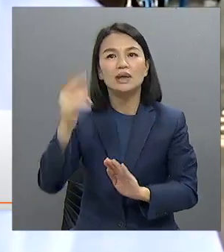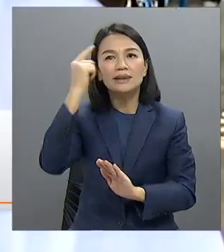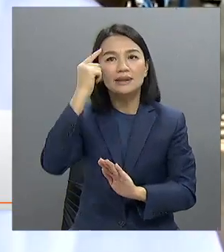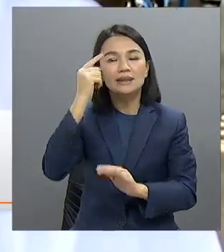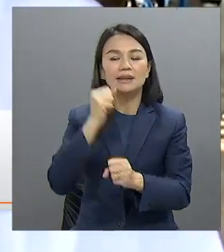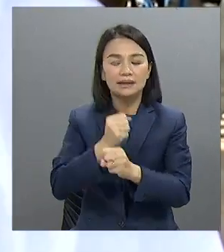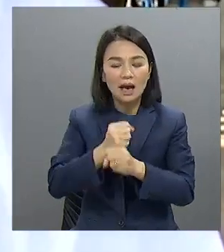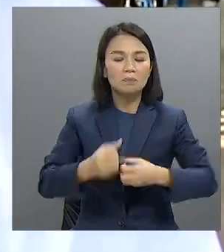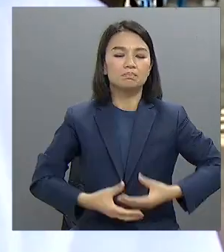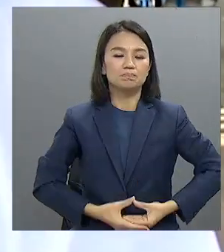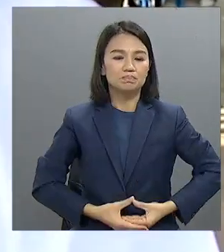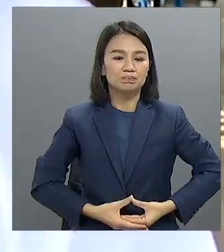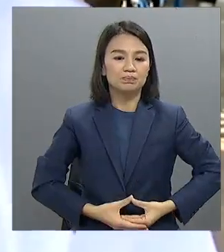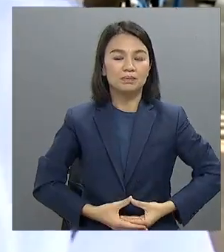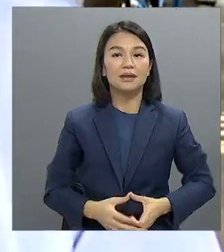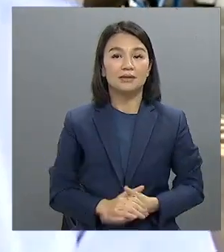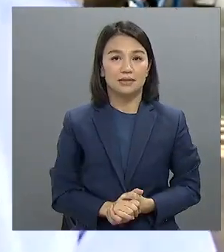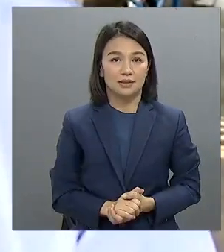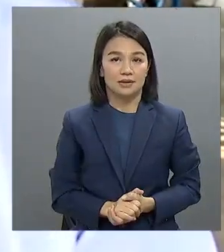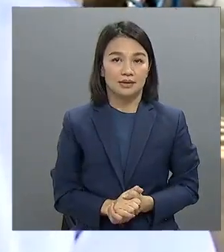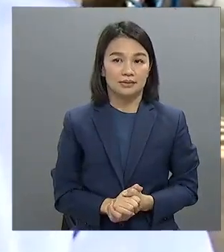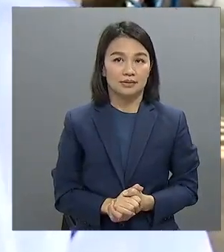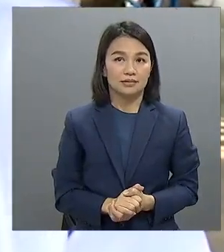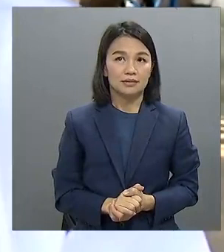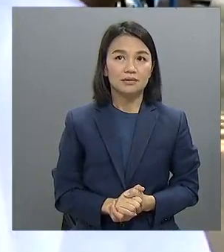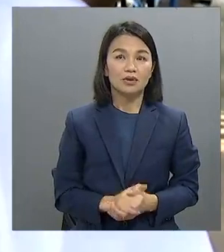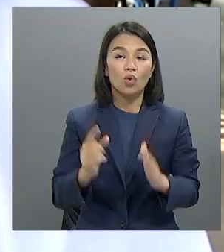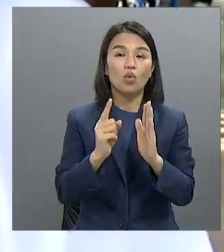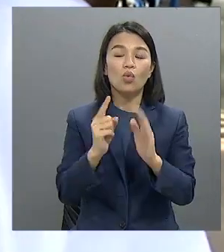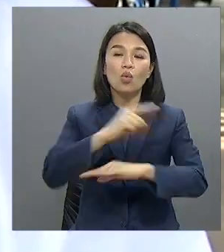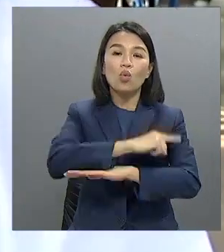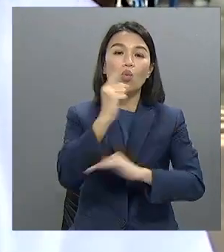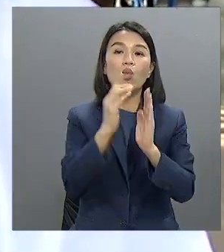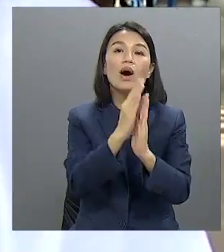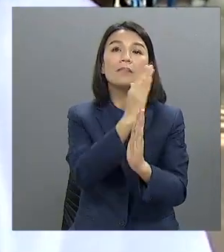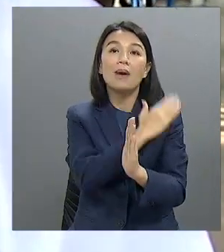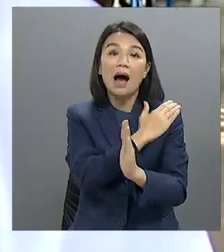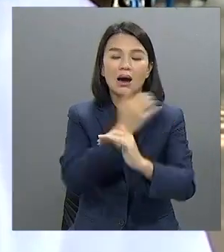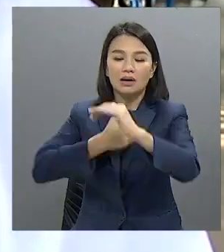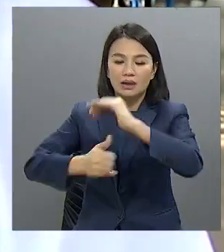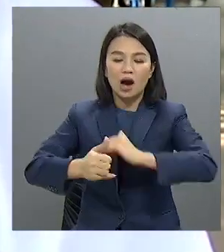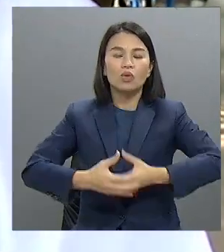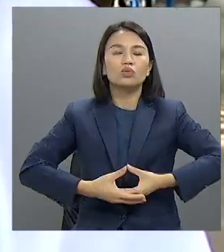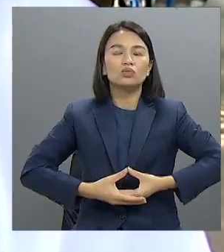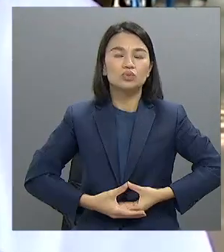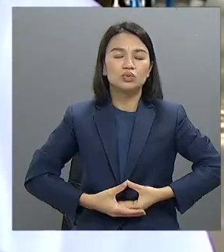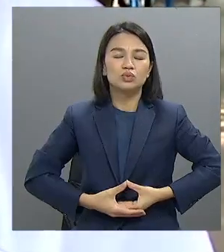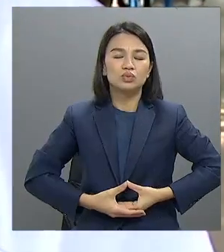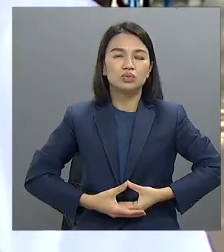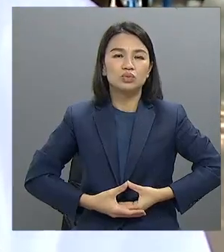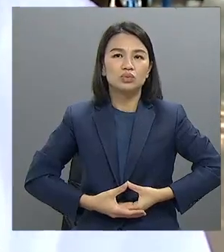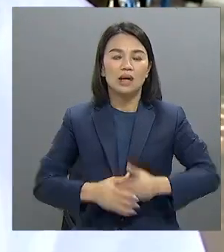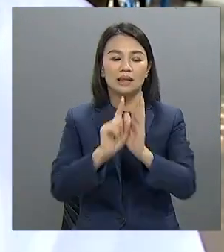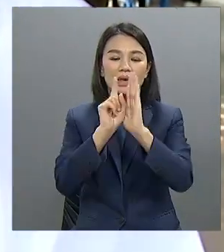นั่งสมาธินะครับเวลาวันพระเนี่ยจะมาถือศีลนี้นั่งสมาธิประมาณครึ่งชั่วโมง